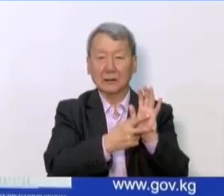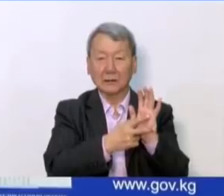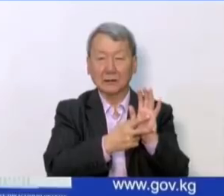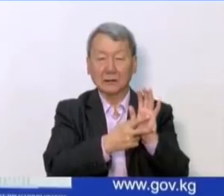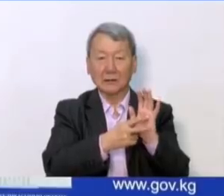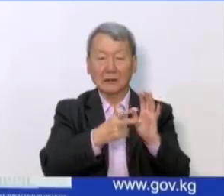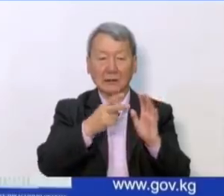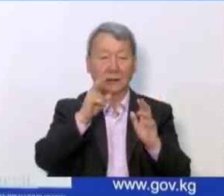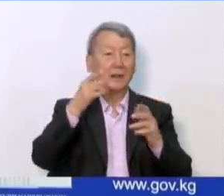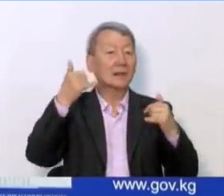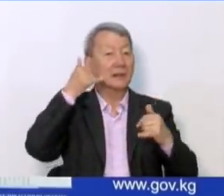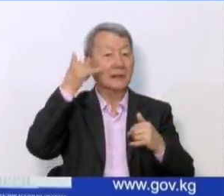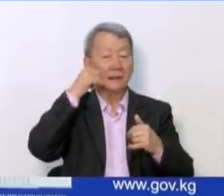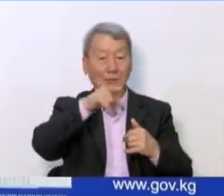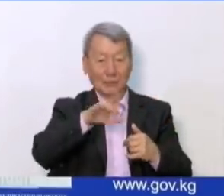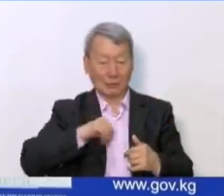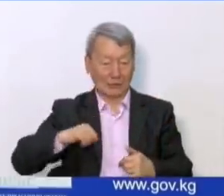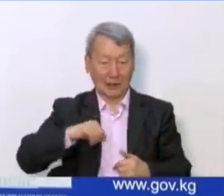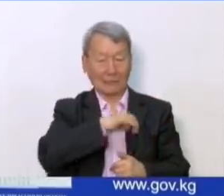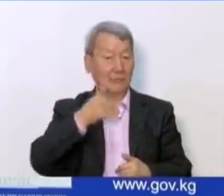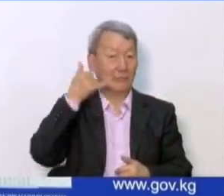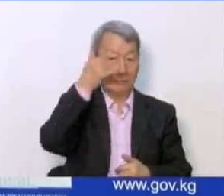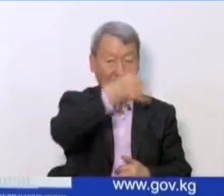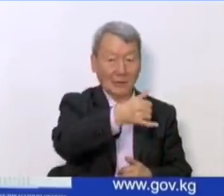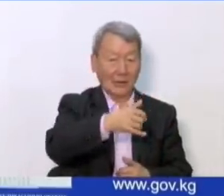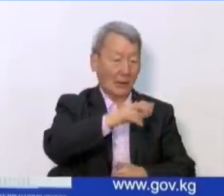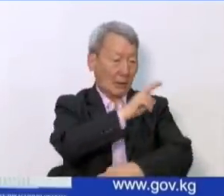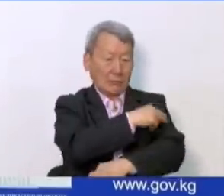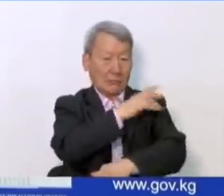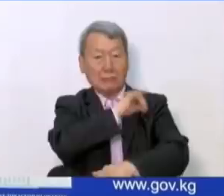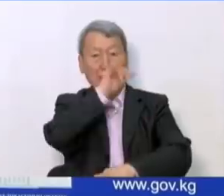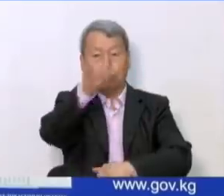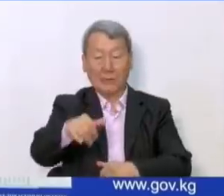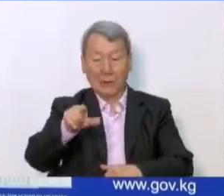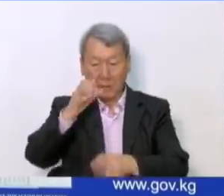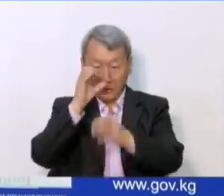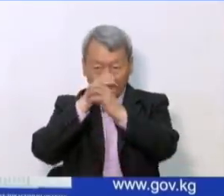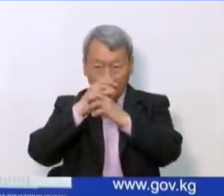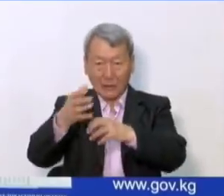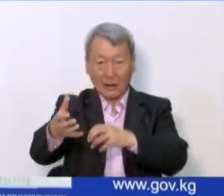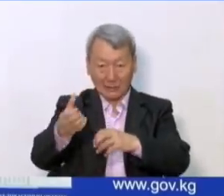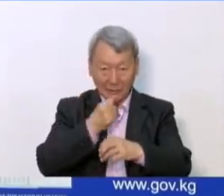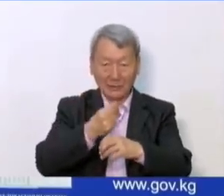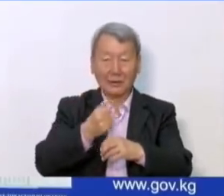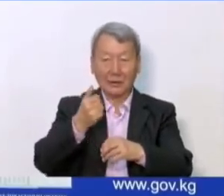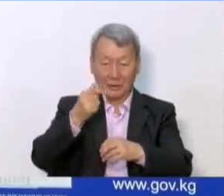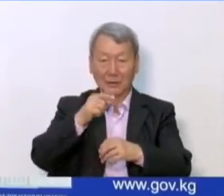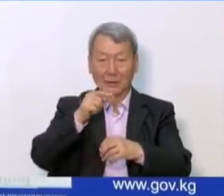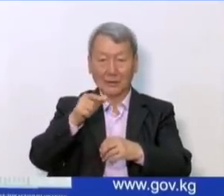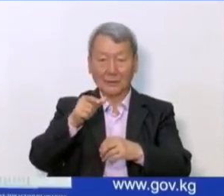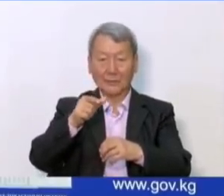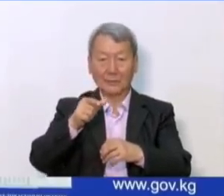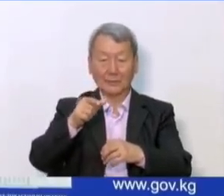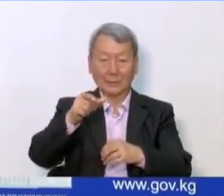байланыш каналына чыгып, ошол жерден мобилдик бригада барып, анализдерин алып, ошол эле учурда